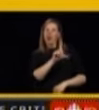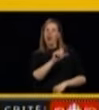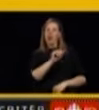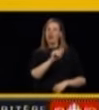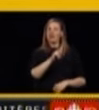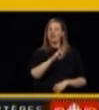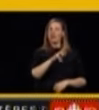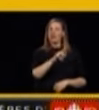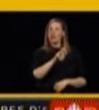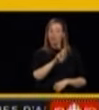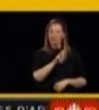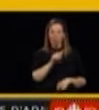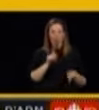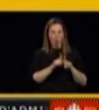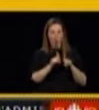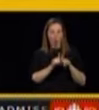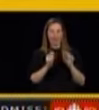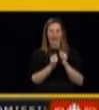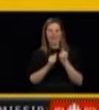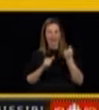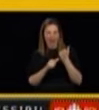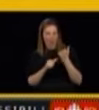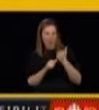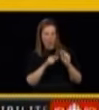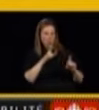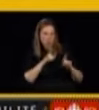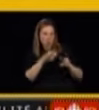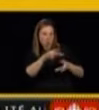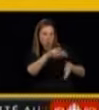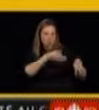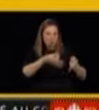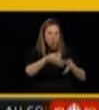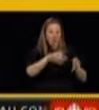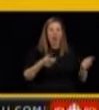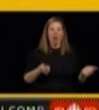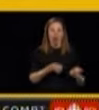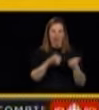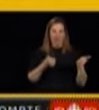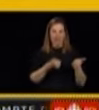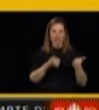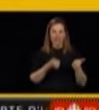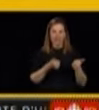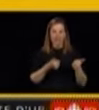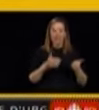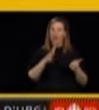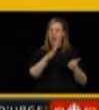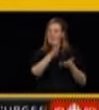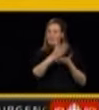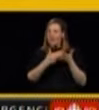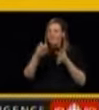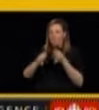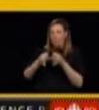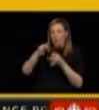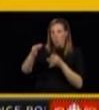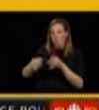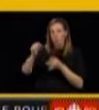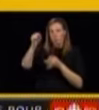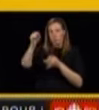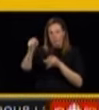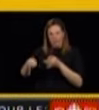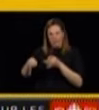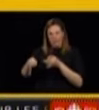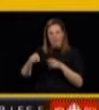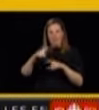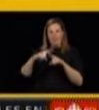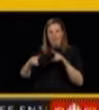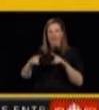dossier. Mais ce que je veux dire, c'est que, oui, il y a eu des choses qui ont été retardées, mais d'un point de vue clinique qui